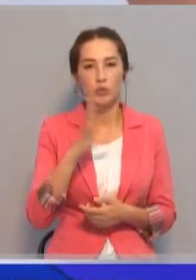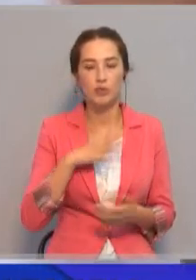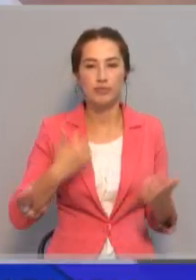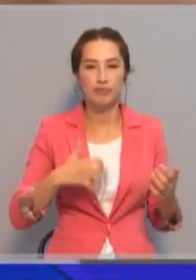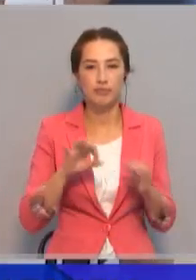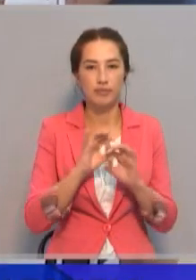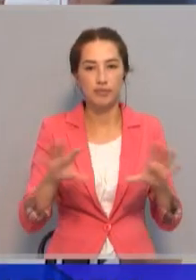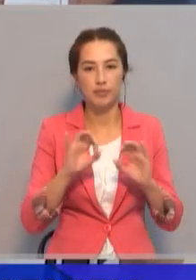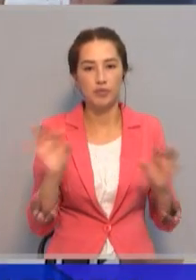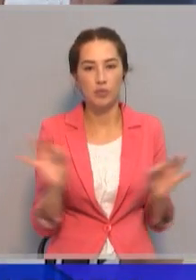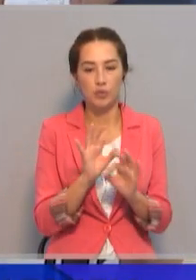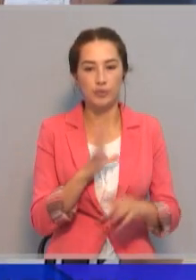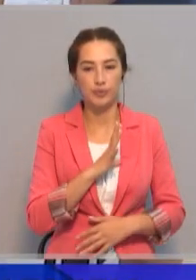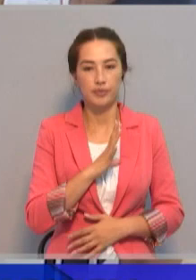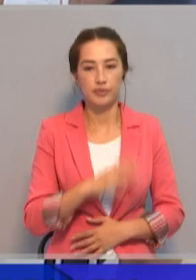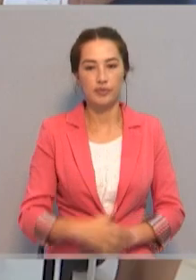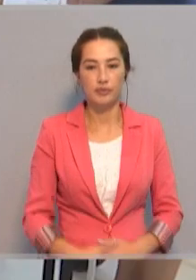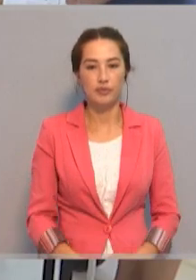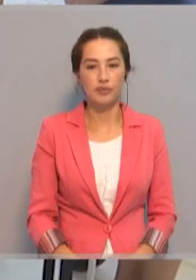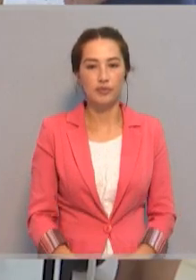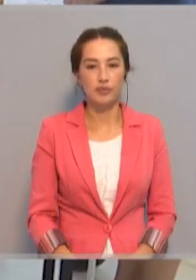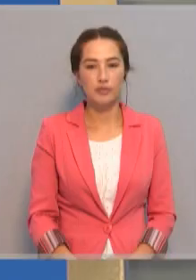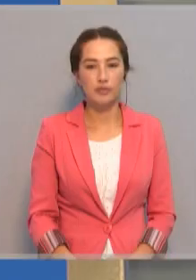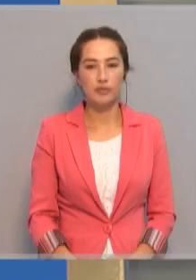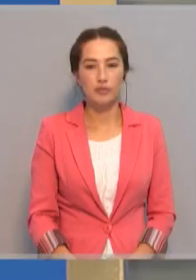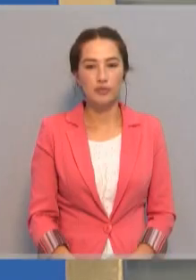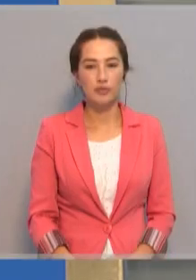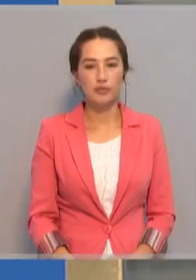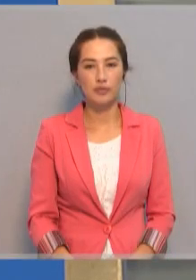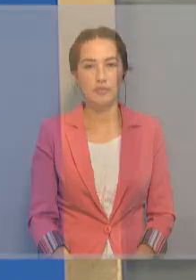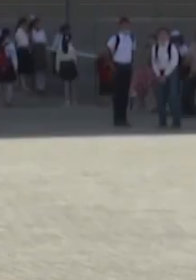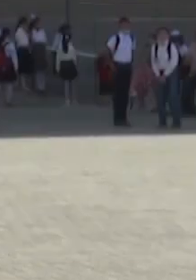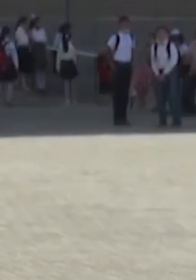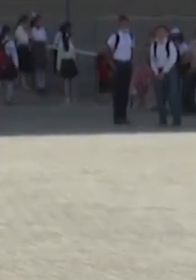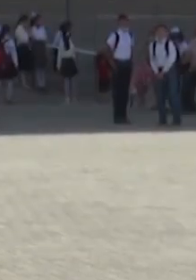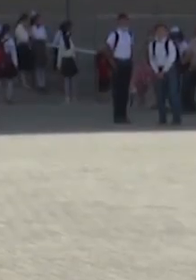домбырамен ән шырқады. Құрсанат Қалмырза, Ағзы Мұрат Әдейінаев, Күлмаржан Молдадос, жаңалықтар.